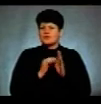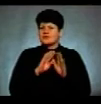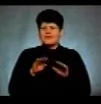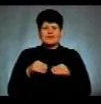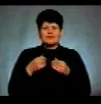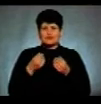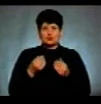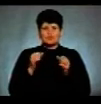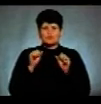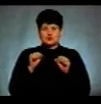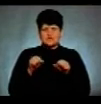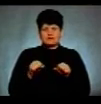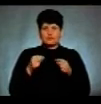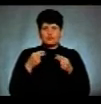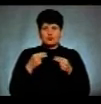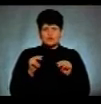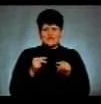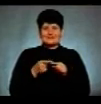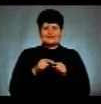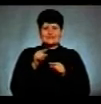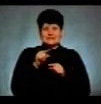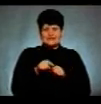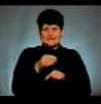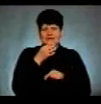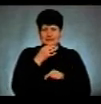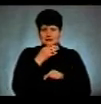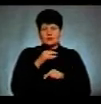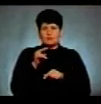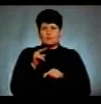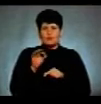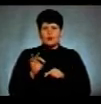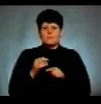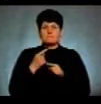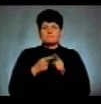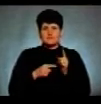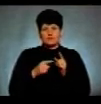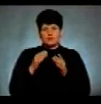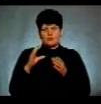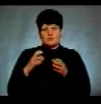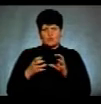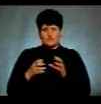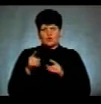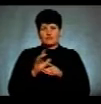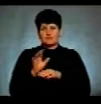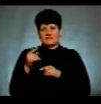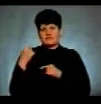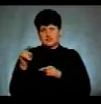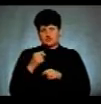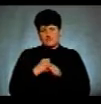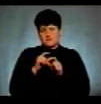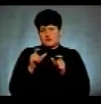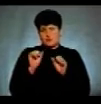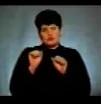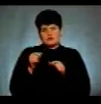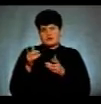дають можливості відпустити цей лікарський засіб фактично по півупаковки. Відповідно, його відправляють в іншу аптеку. Можливо, що